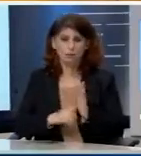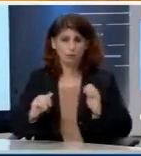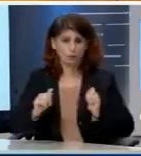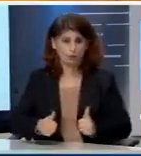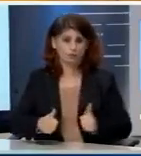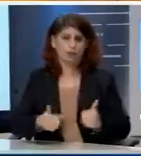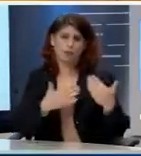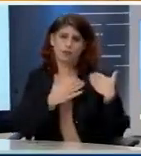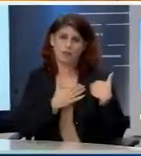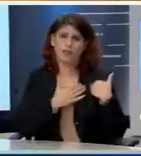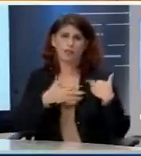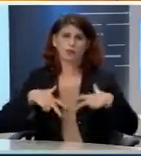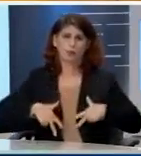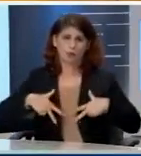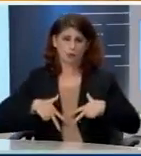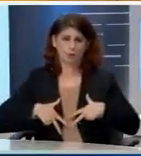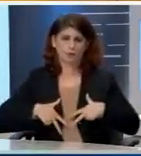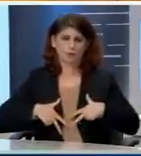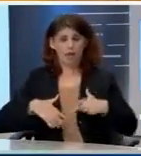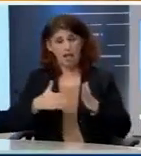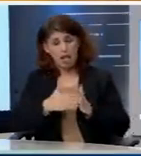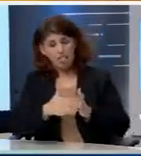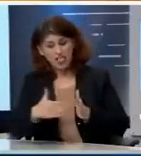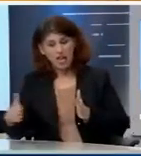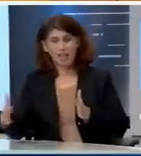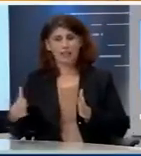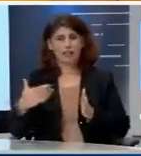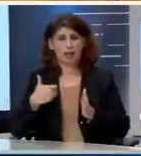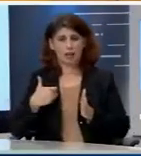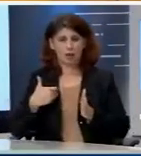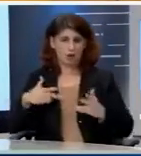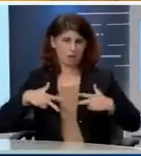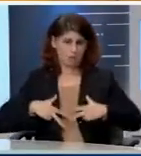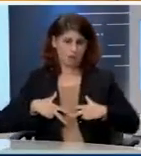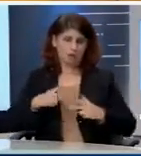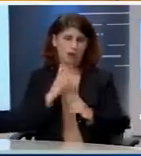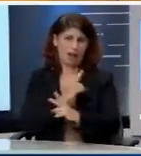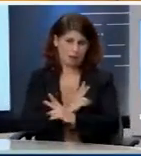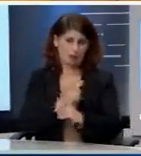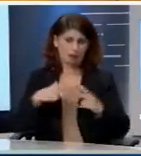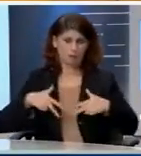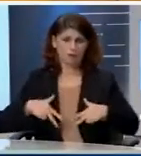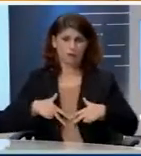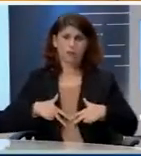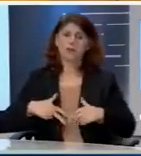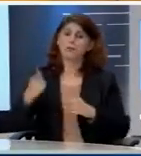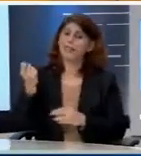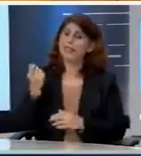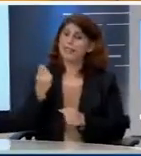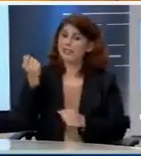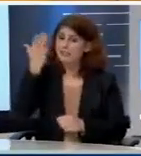πρωτοβουλία ήταν στον υπουργό. Κατά τη διάρκεια της θητείας μου, οι τιμές των φαρμάκων μειώθηκαν